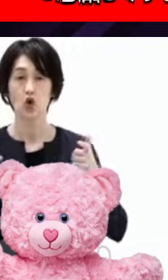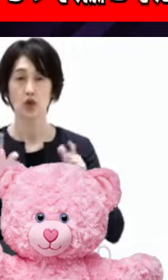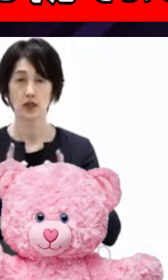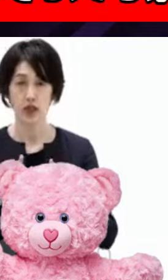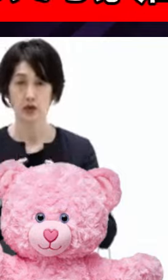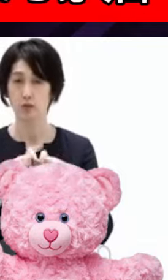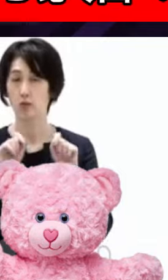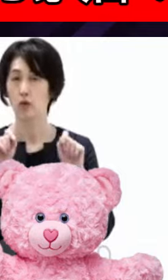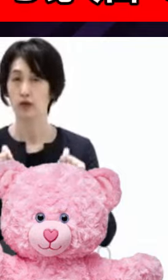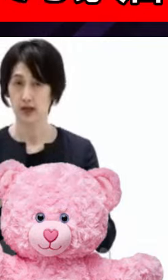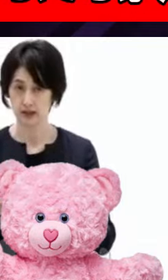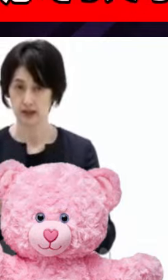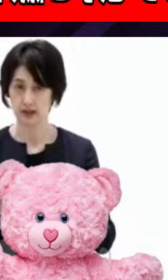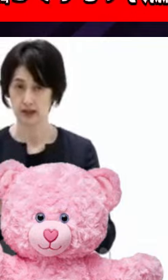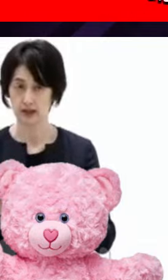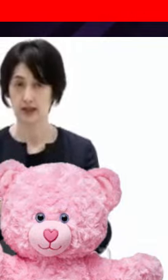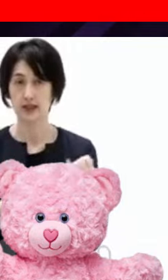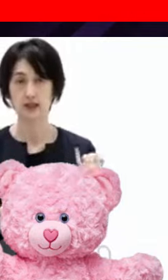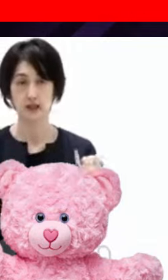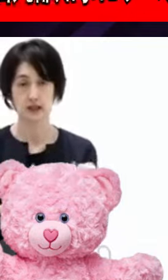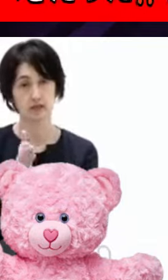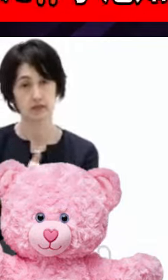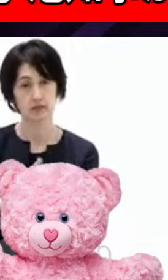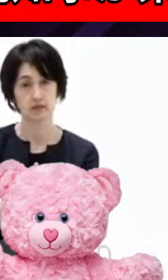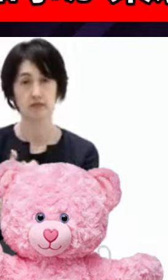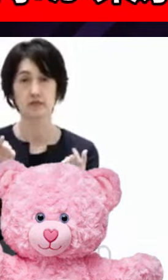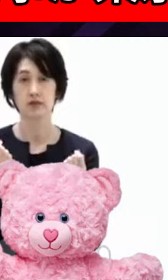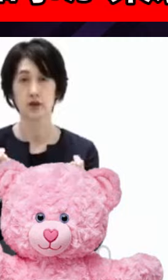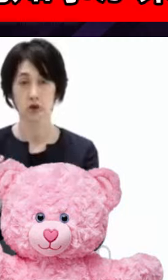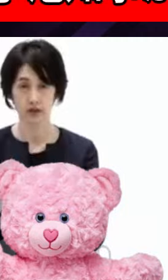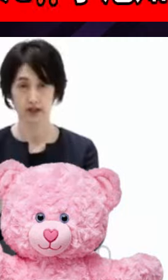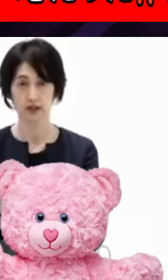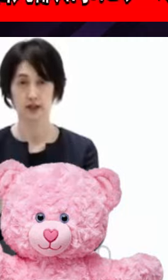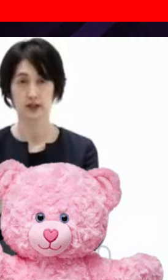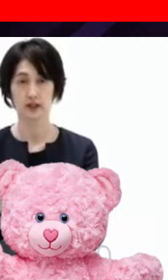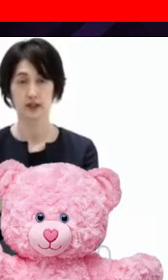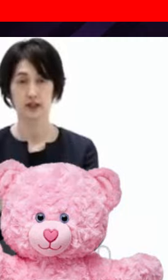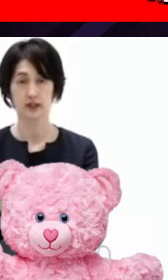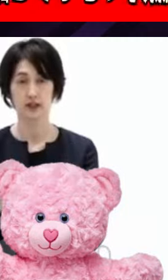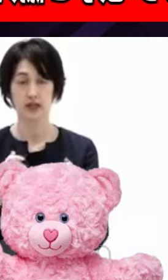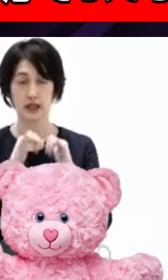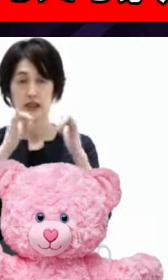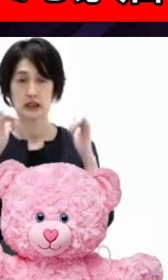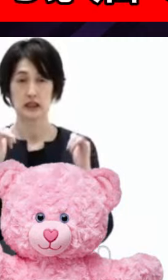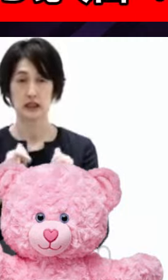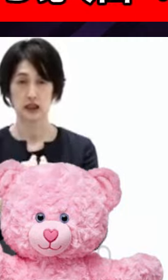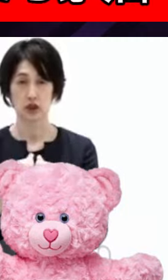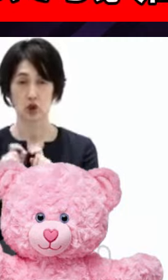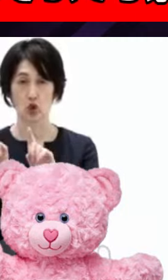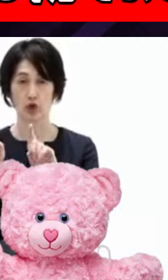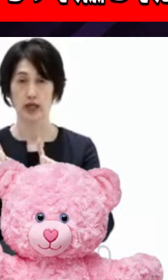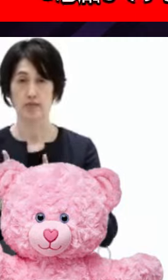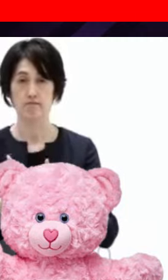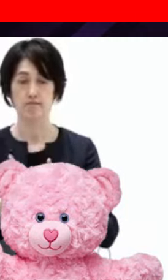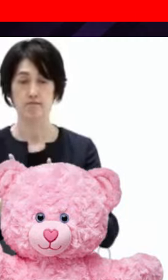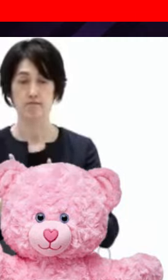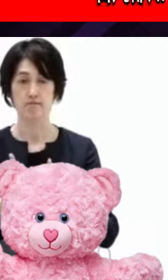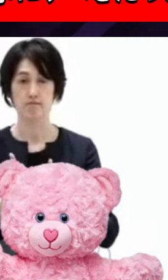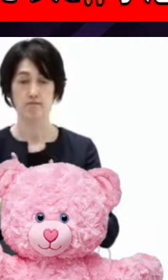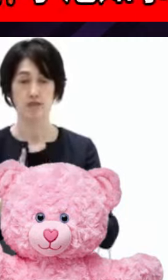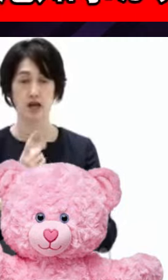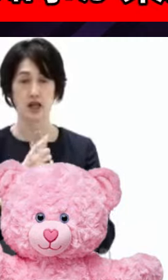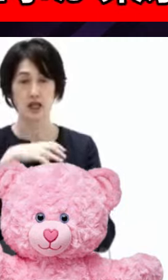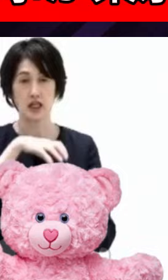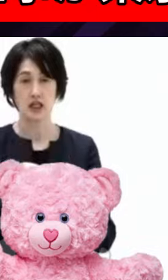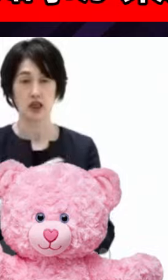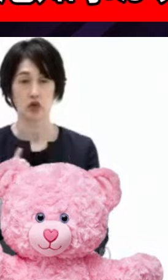ですけれども、知事おっしゃるように、いわゆる人口減と一極集中を関連づけるような、